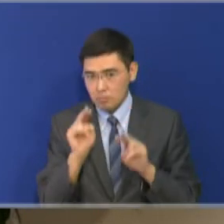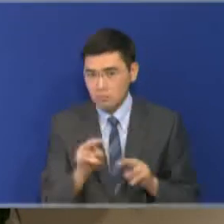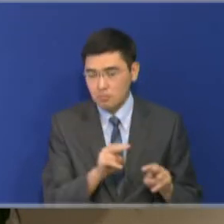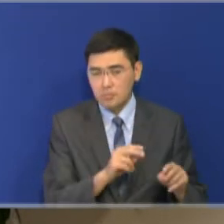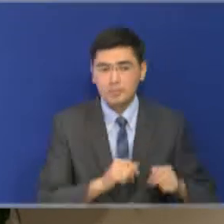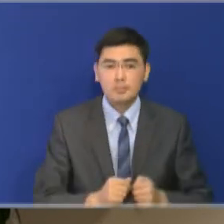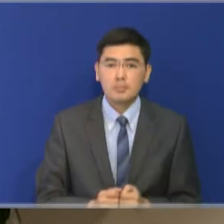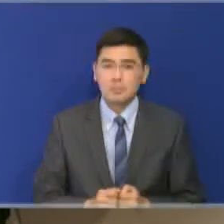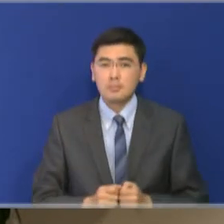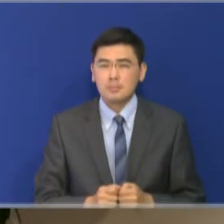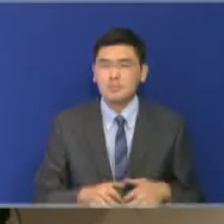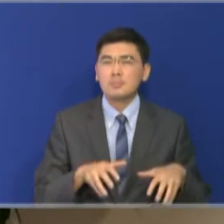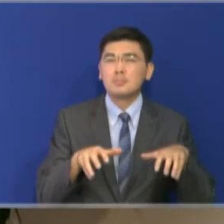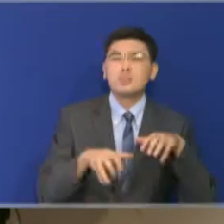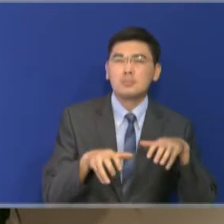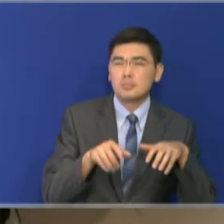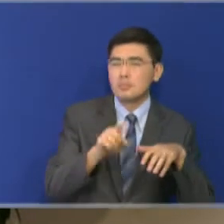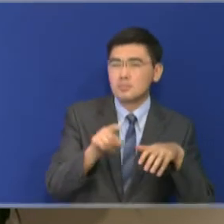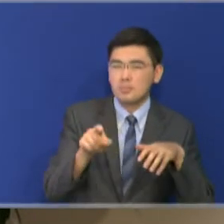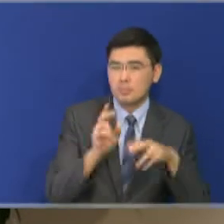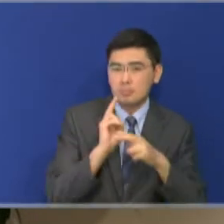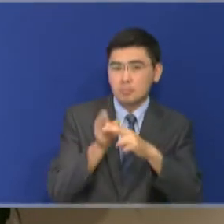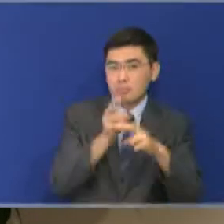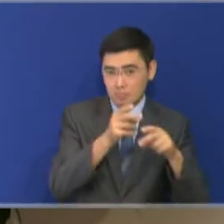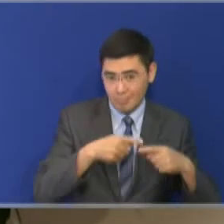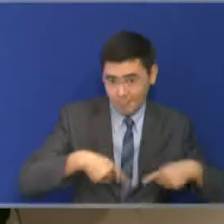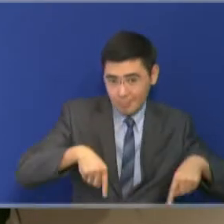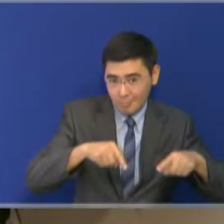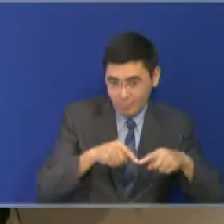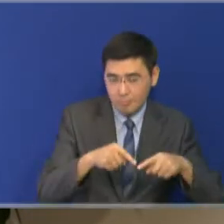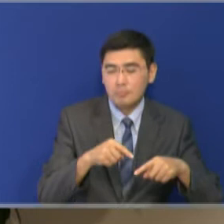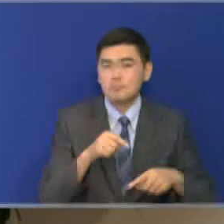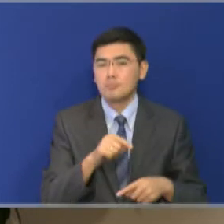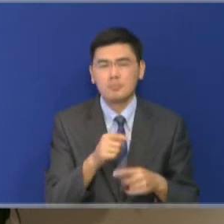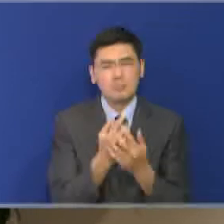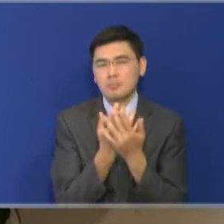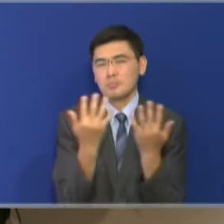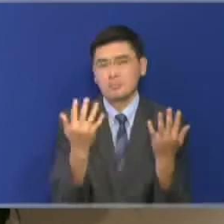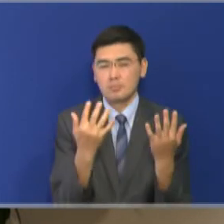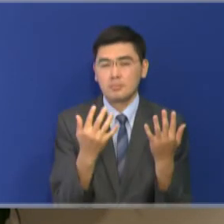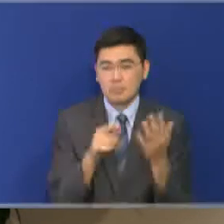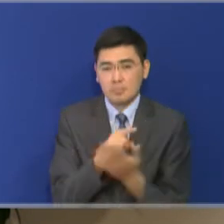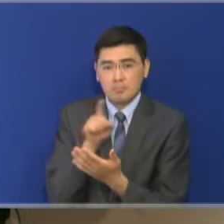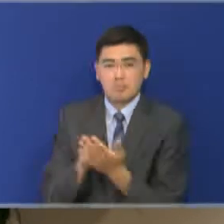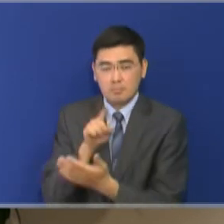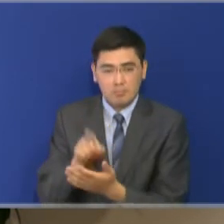сыбайлас жемқорлықтың алдын алуға қатысты, соған қатысты шаралар туралы көптеген мәселелер қозғалды.